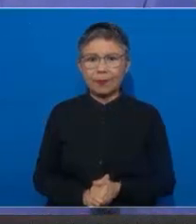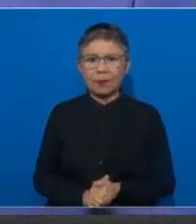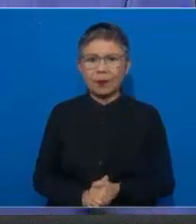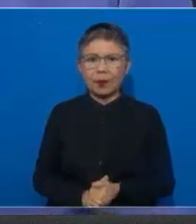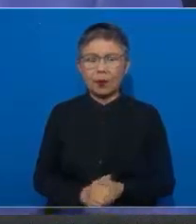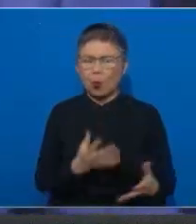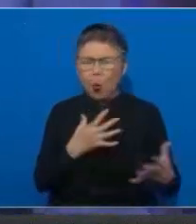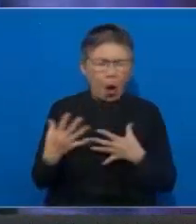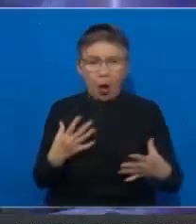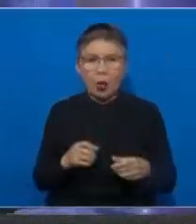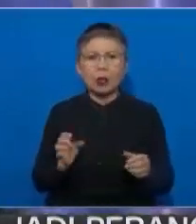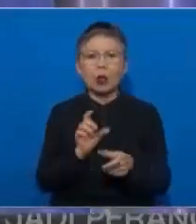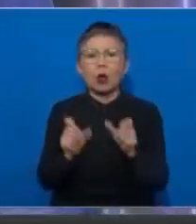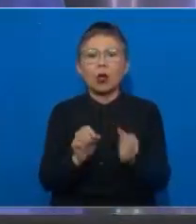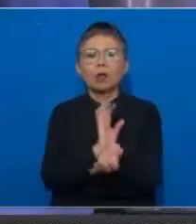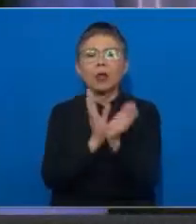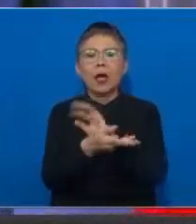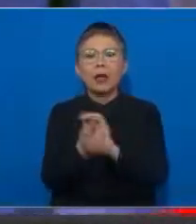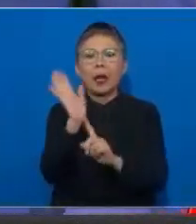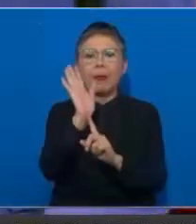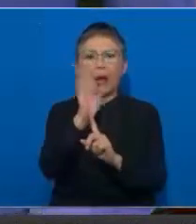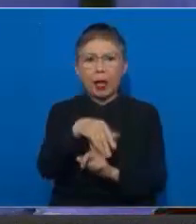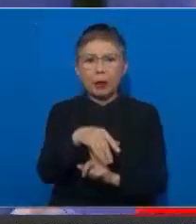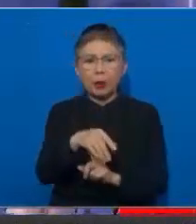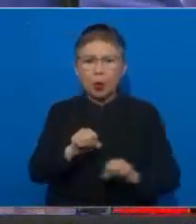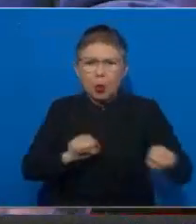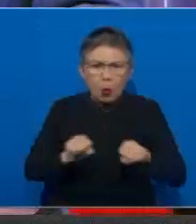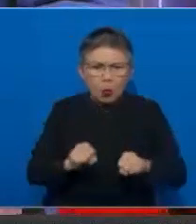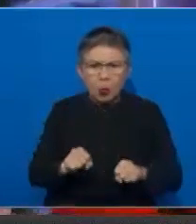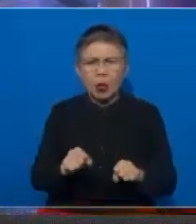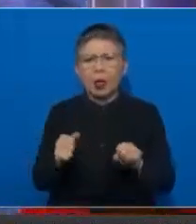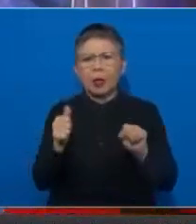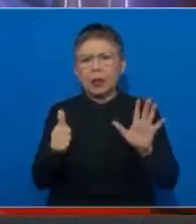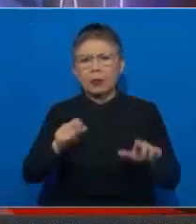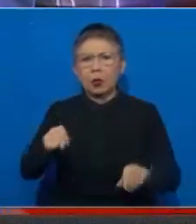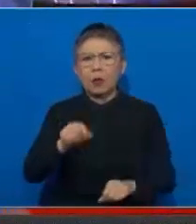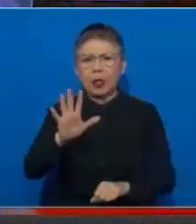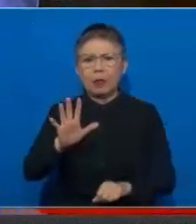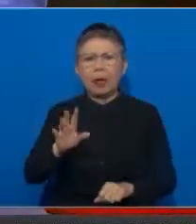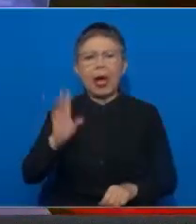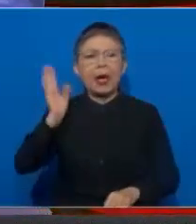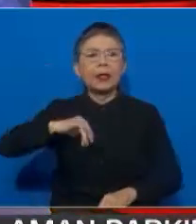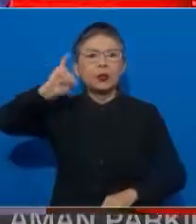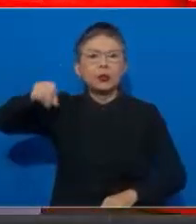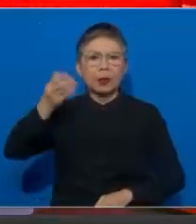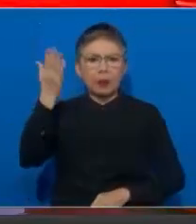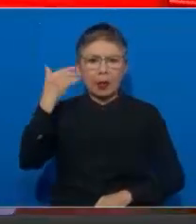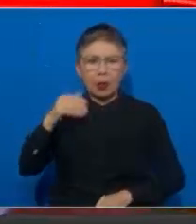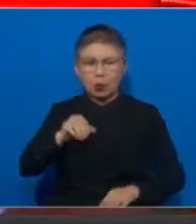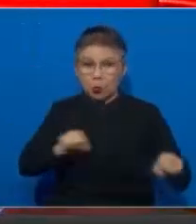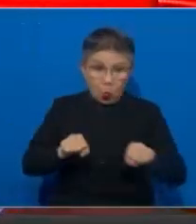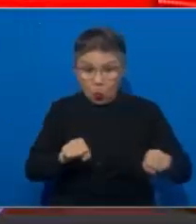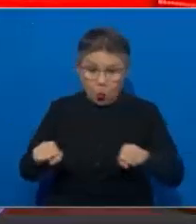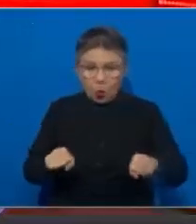Panika menyelimuti warga Surabaya dan Bangkalan saat terjadi gempa bumi berkekuatan magnitudo 6,5 pada Jumat kemarin. Kuatnya getaran gempa